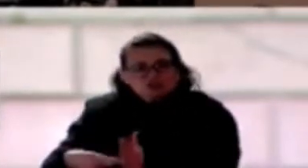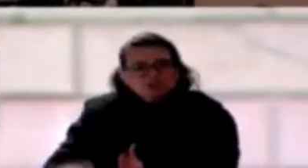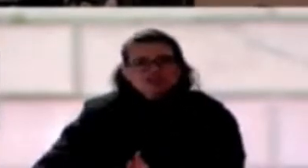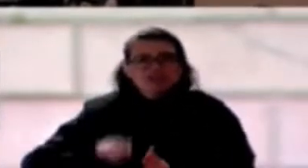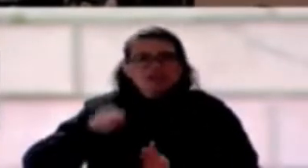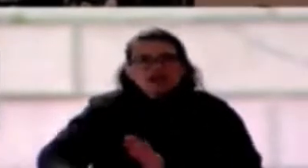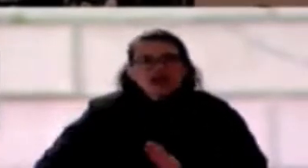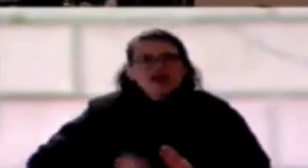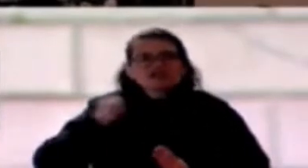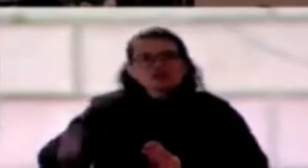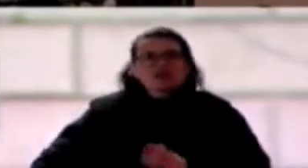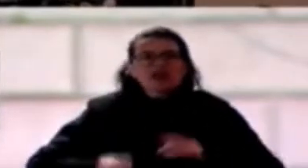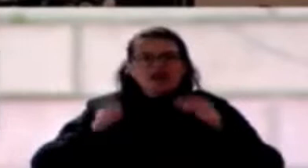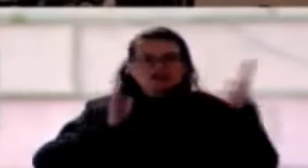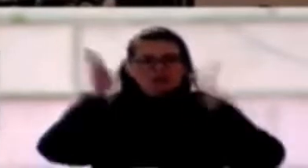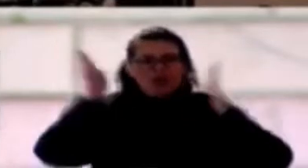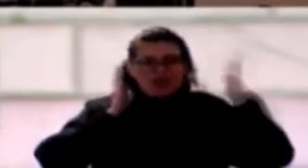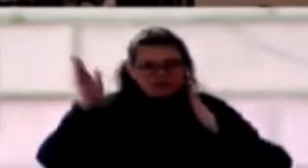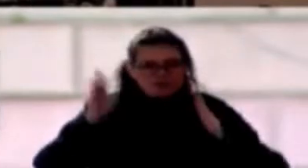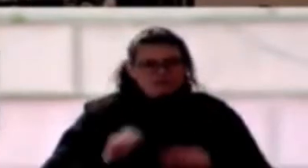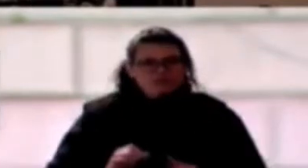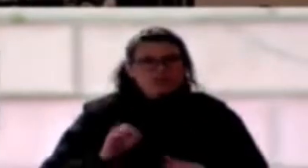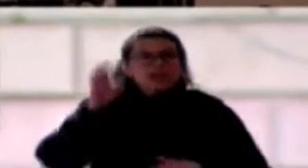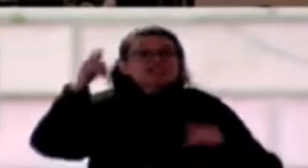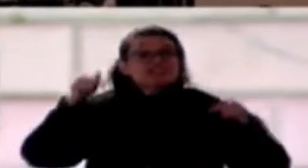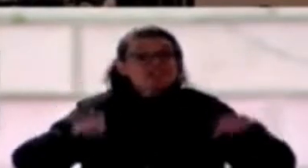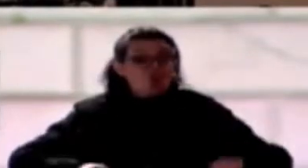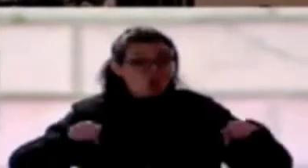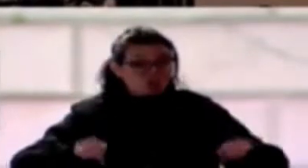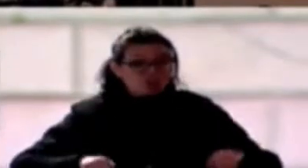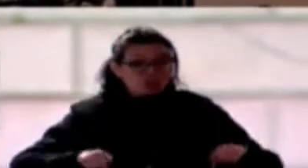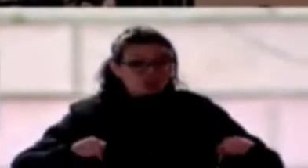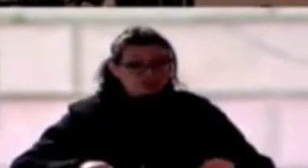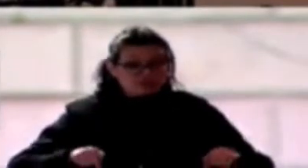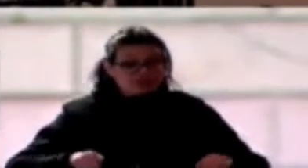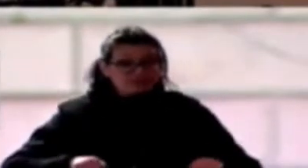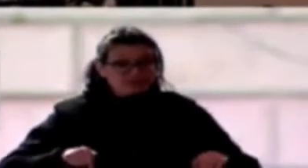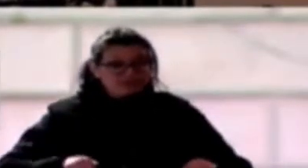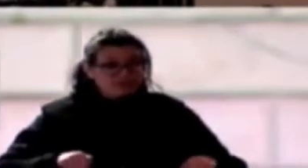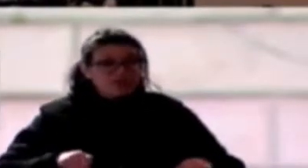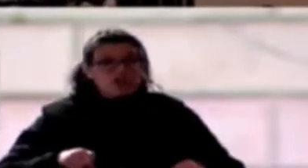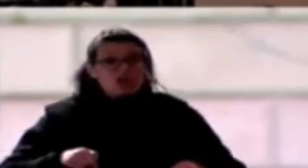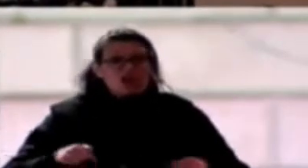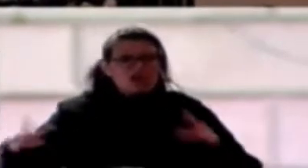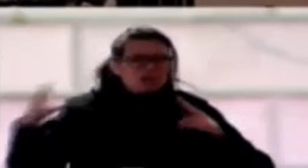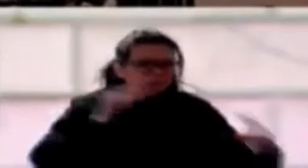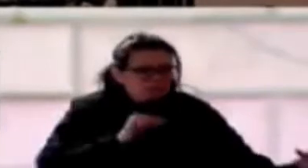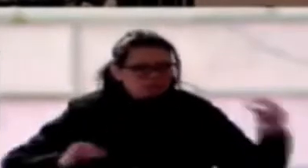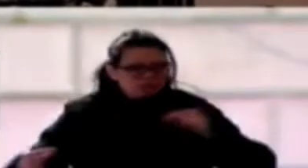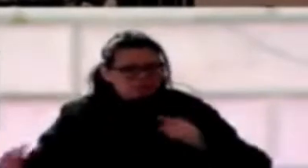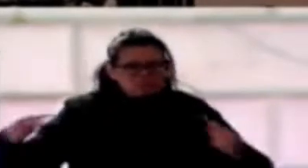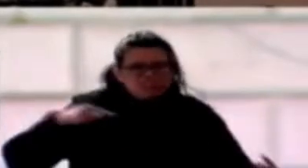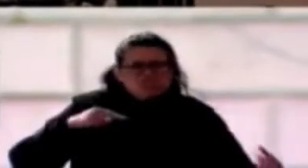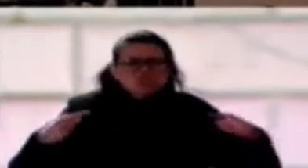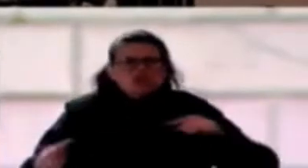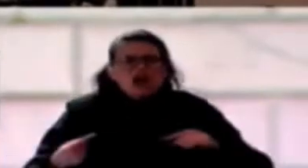oggi le pagano. Se oggi si tratta su chi deve essere il prossimo Presidente della Repubblica,